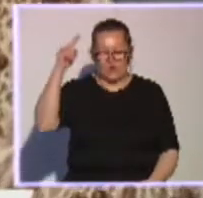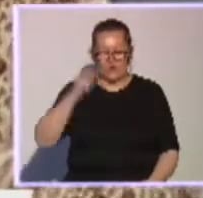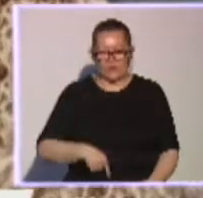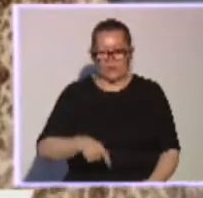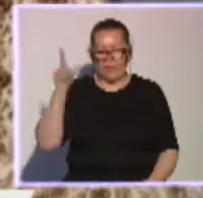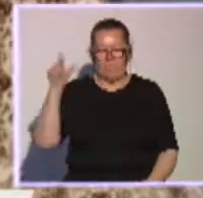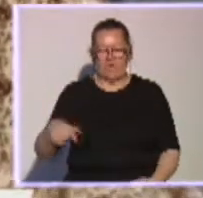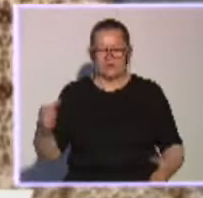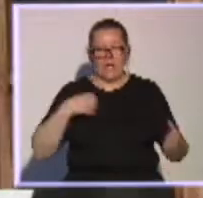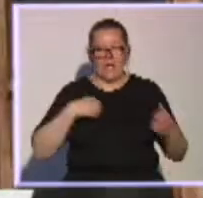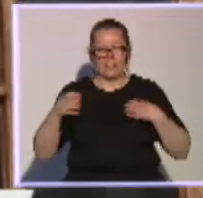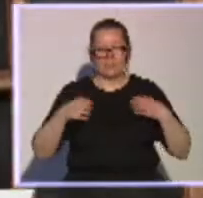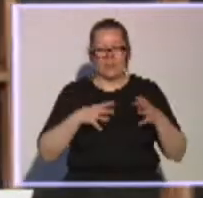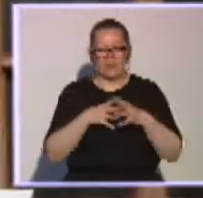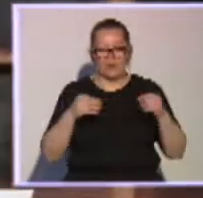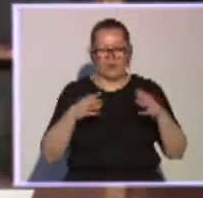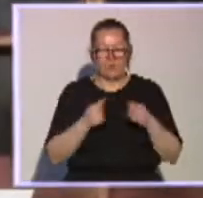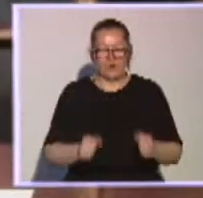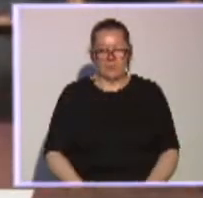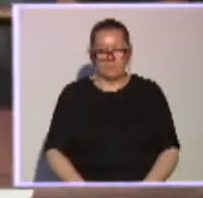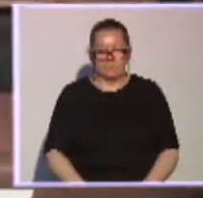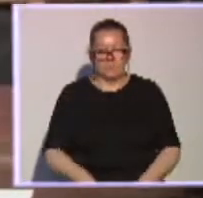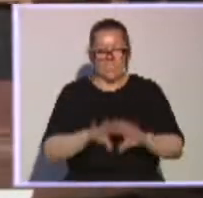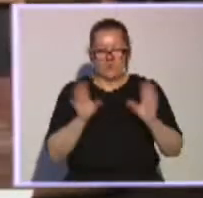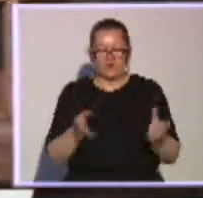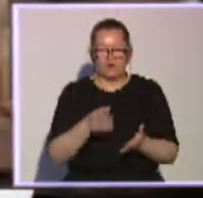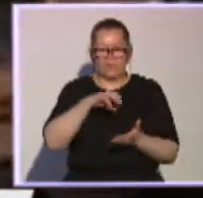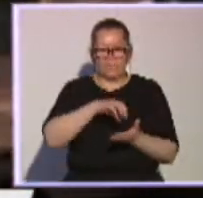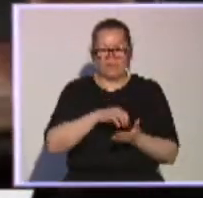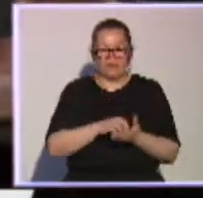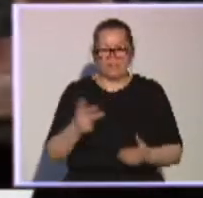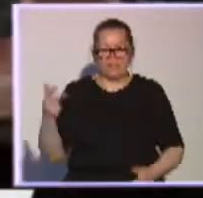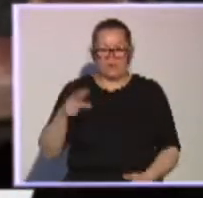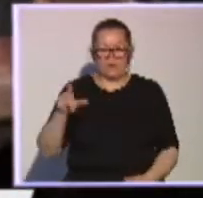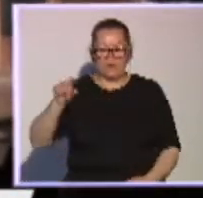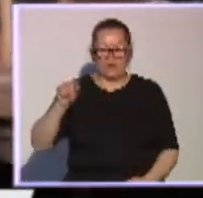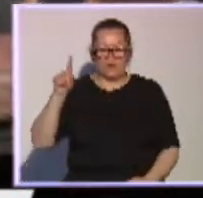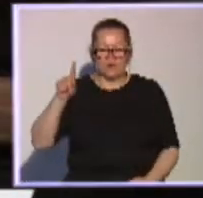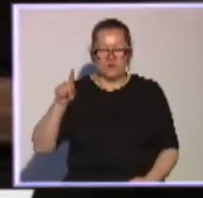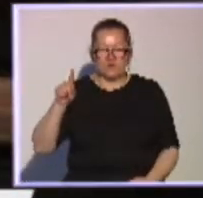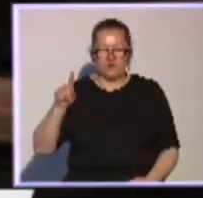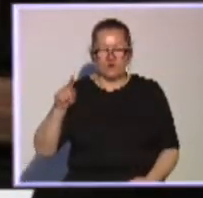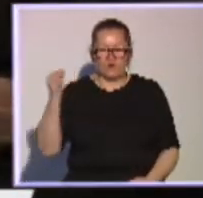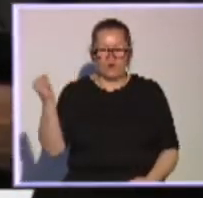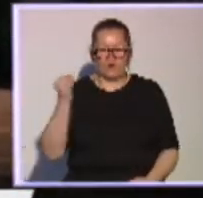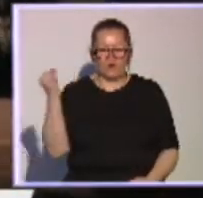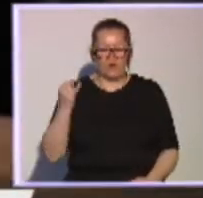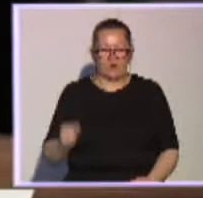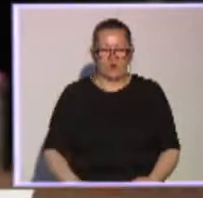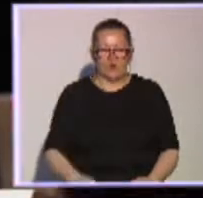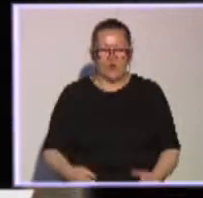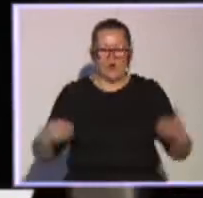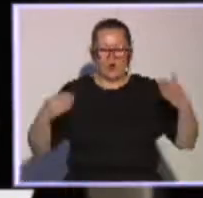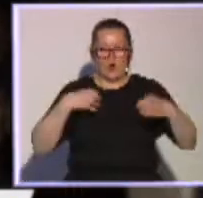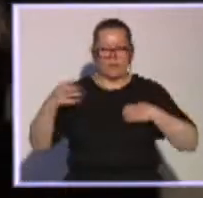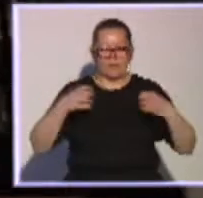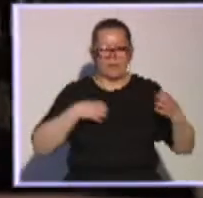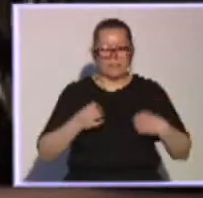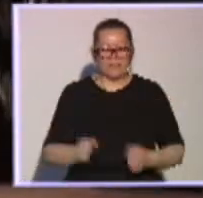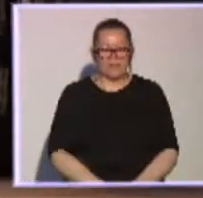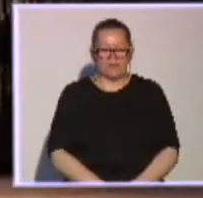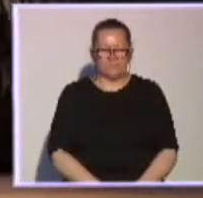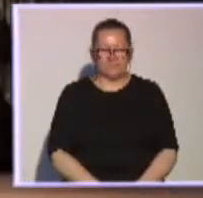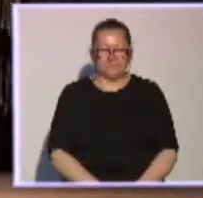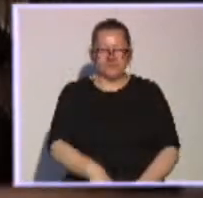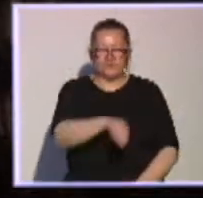dintre cei mai în vogă actori români. Festivalul se va desfășura în perioada 13-20 iunie, timp în care vor avea loc 9 spectacole. În